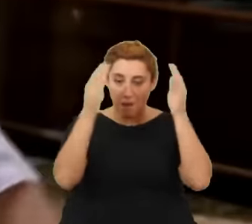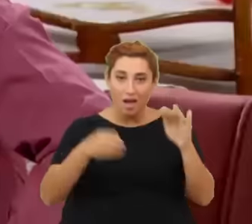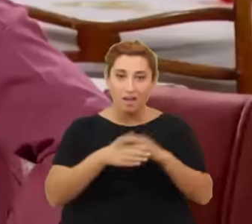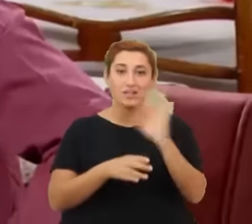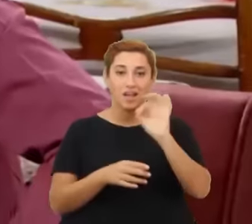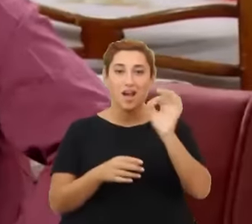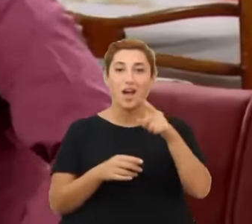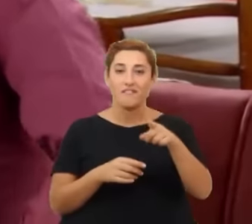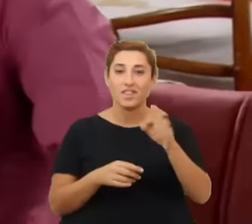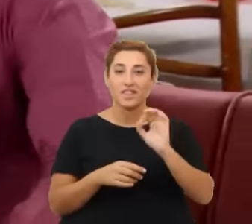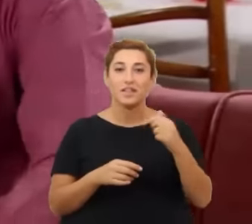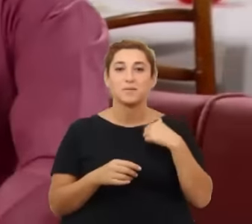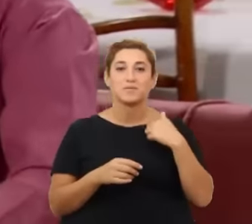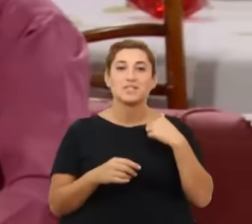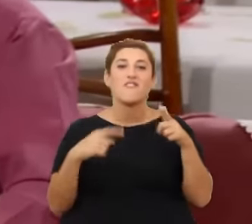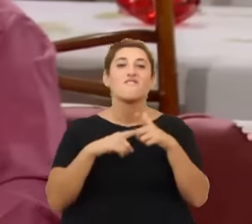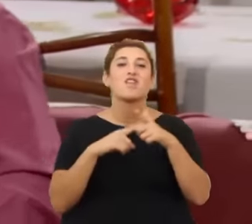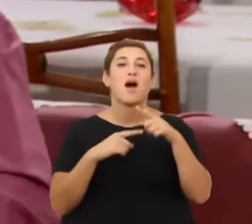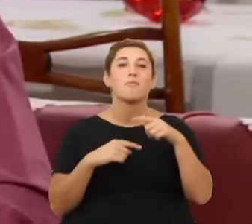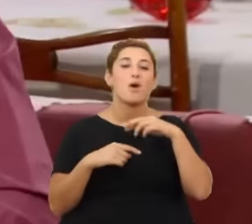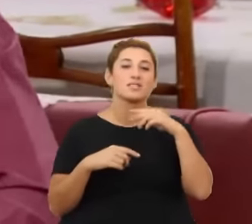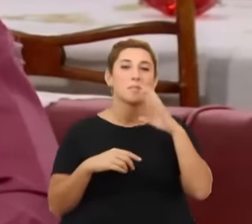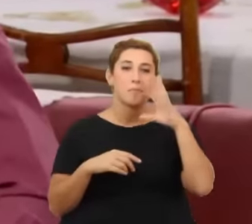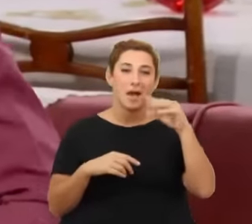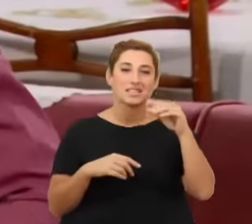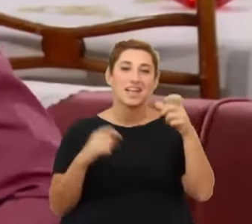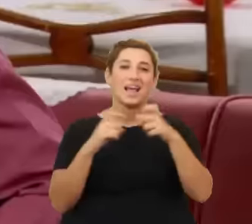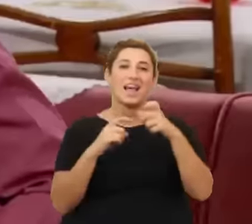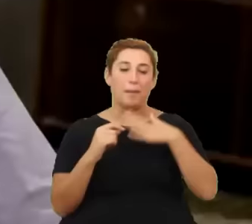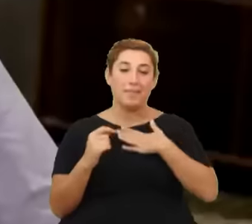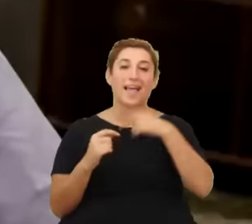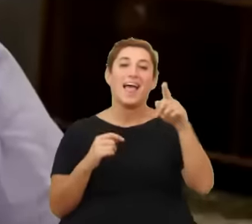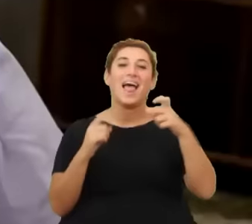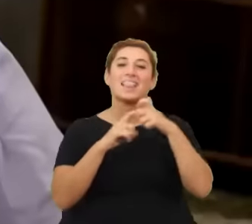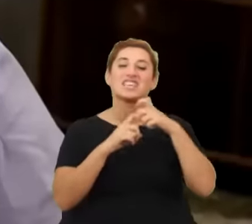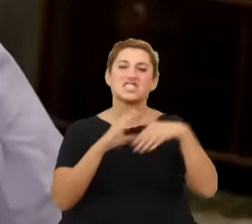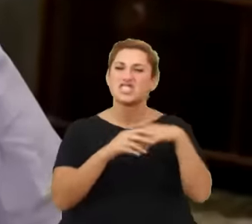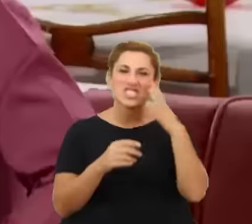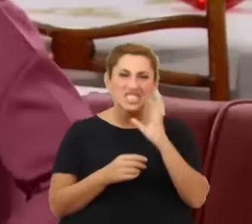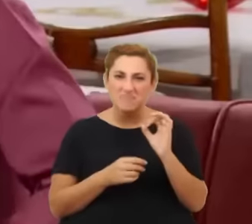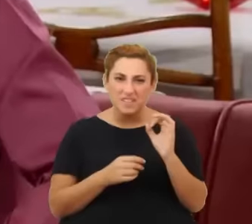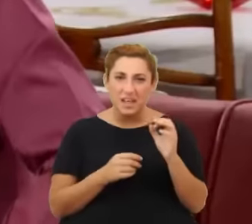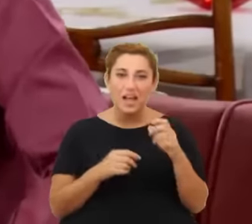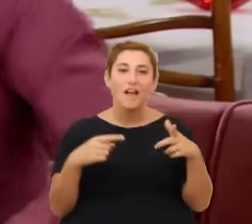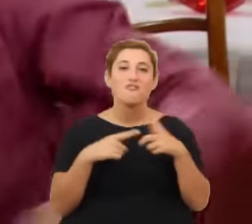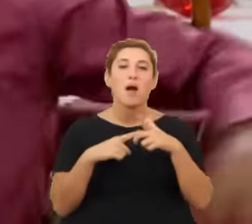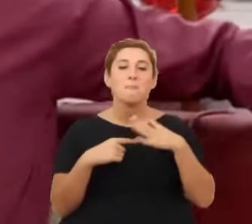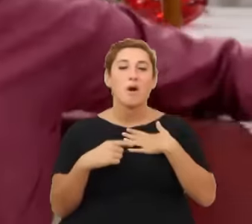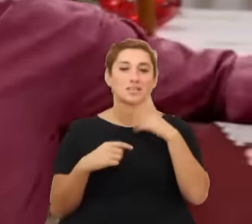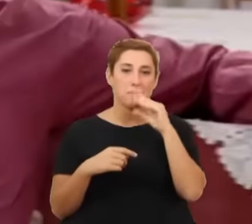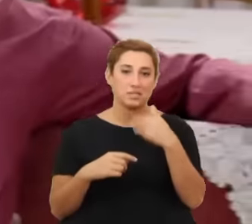evet, evet. Buzluk. Biz frambuazlı pastamlar o mağarada, Elazığ'da tanıştık işte. Kimle tanıştınız? Frambuazlı